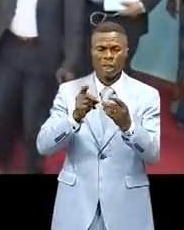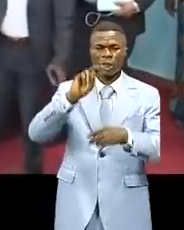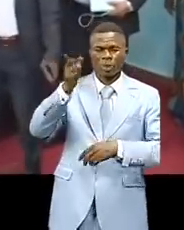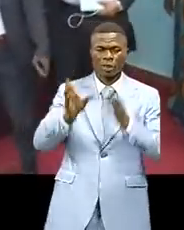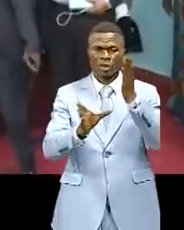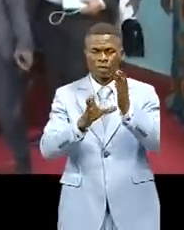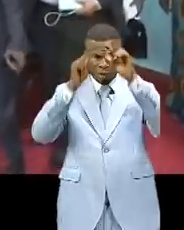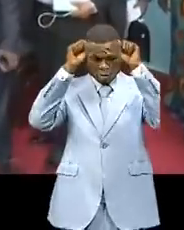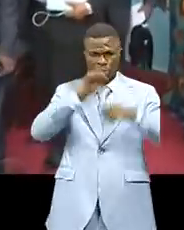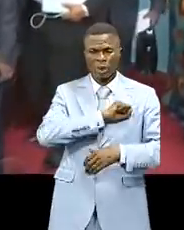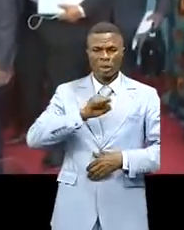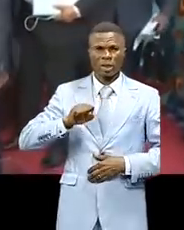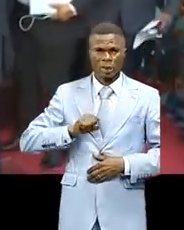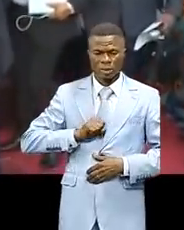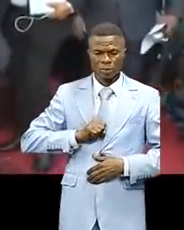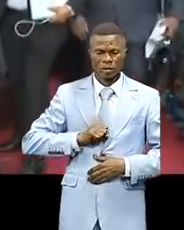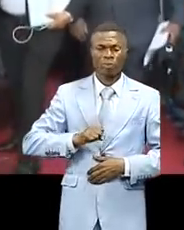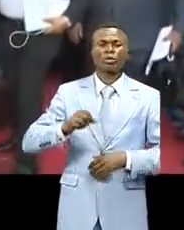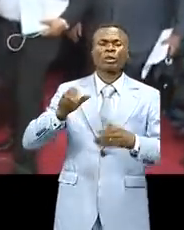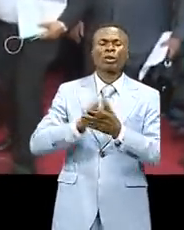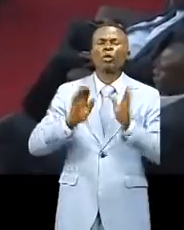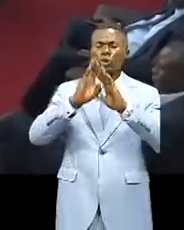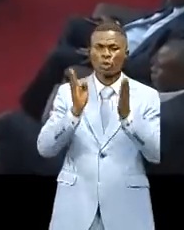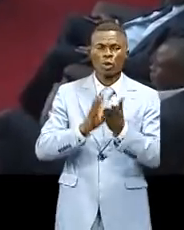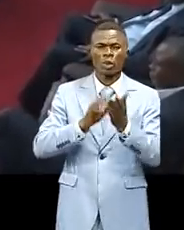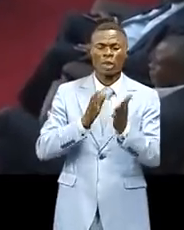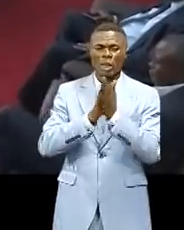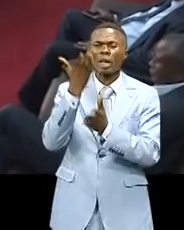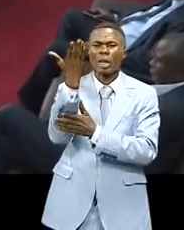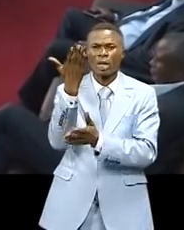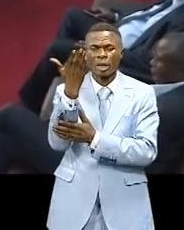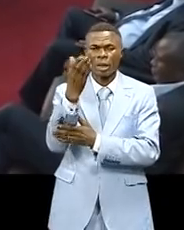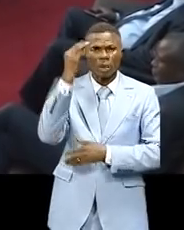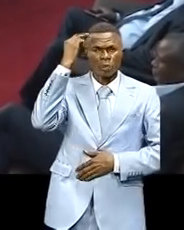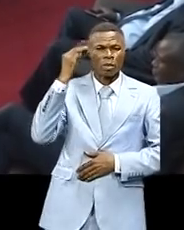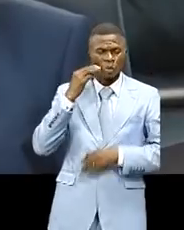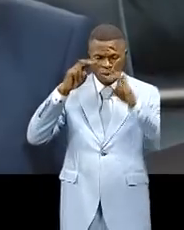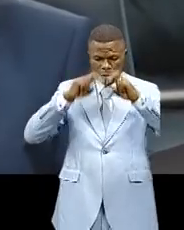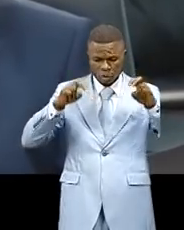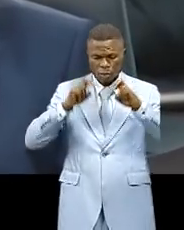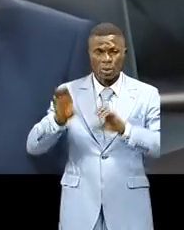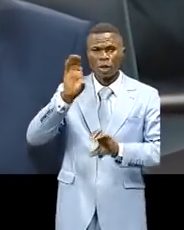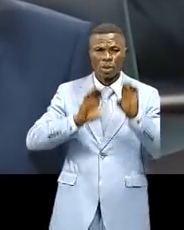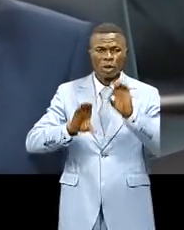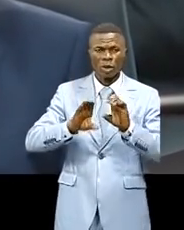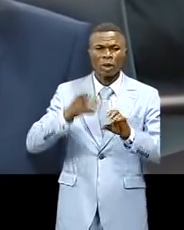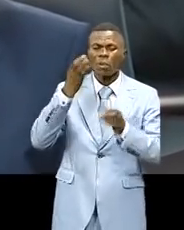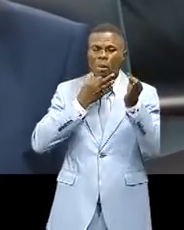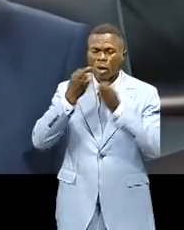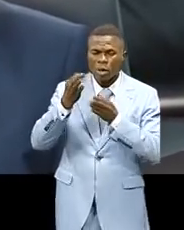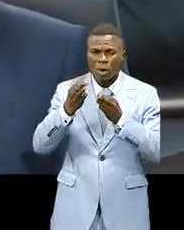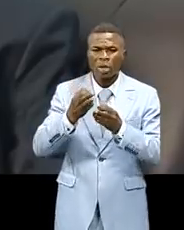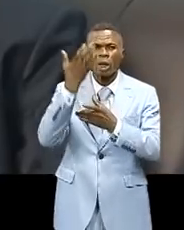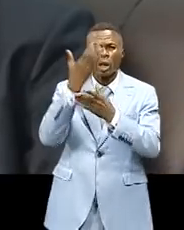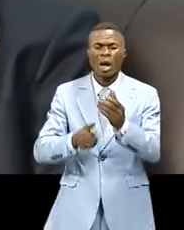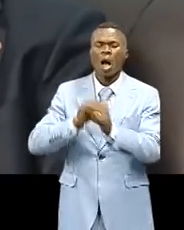vous matez mongolie les élus des élus projette l'interpellation du ministre de la recherche scientifique pour qu'ils expliquent l'absence des